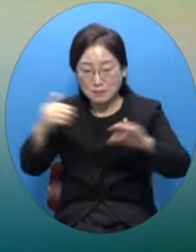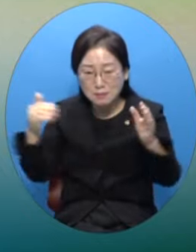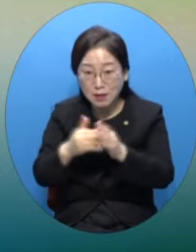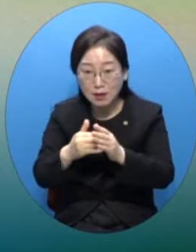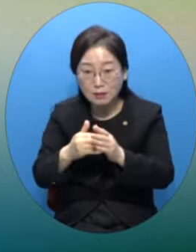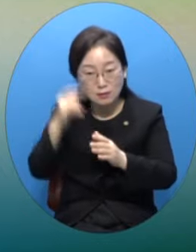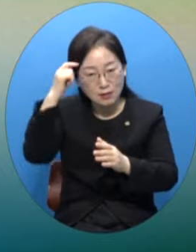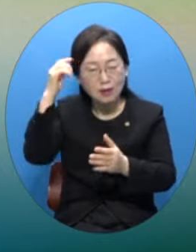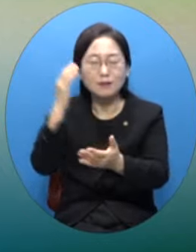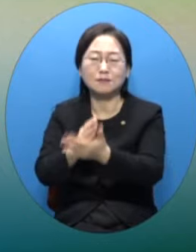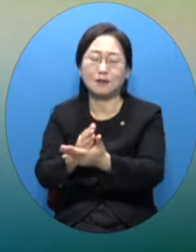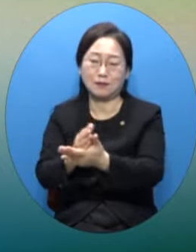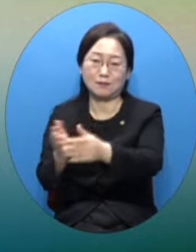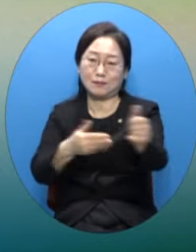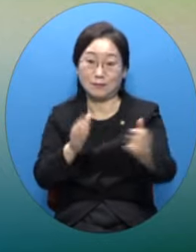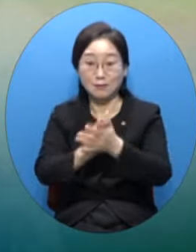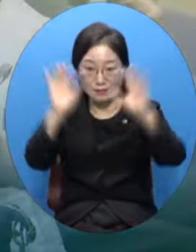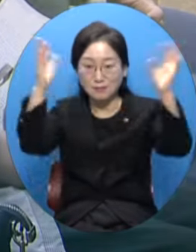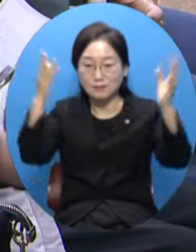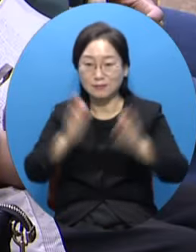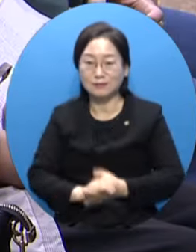마십시오. 할렐루야.